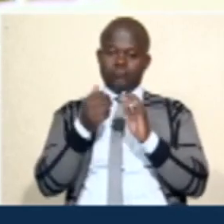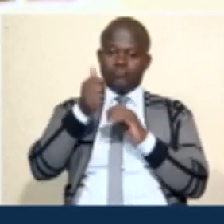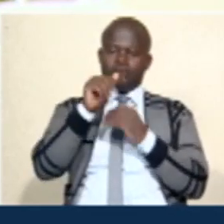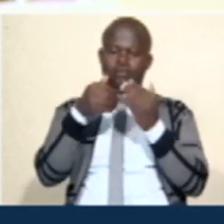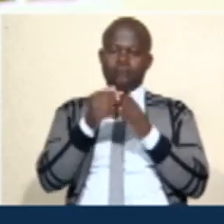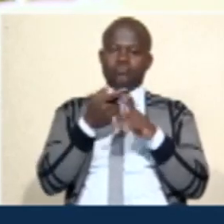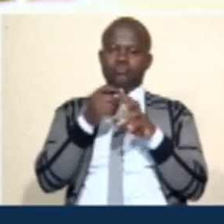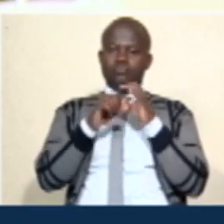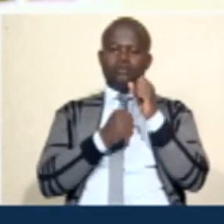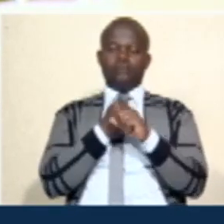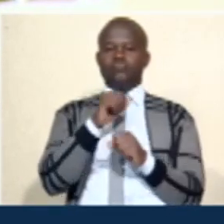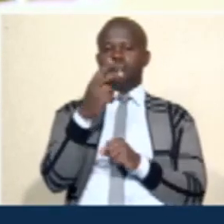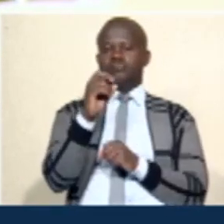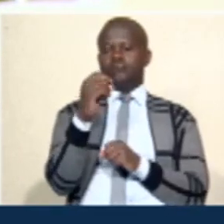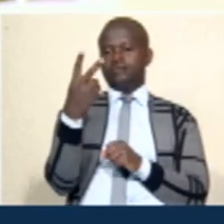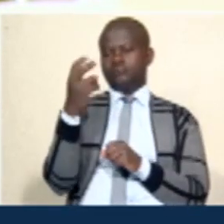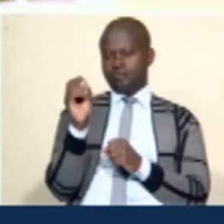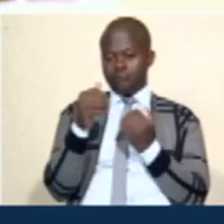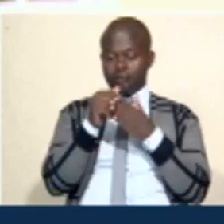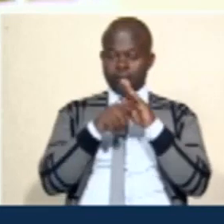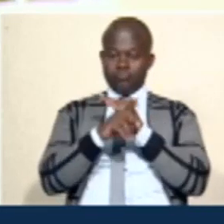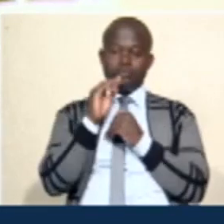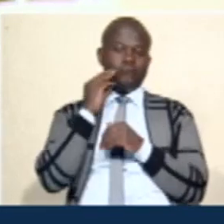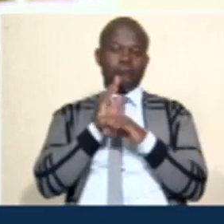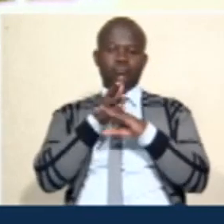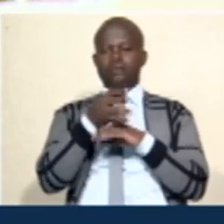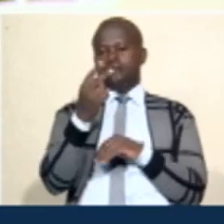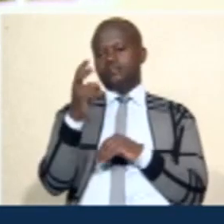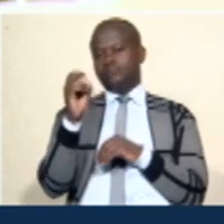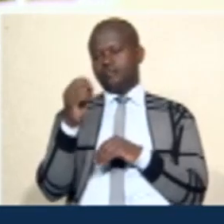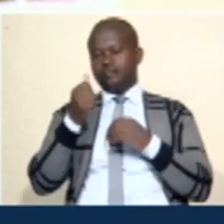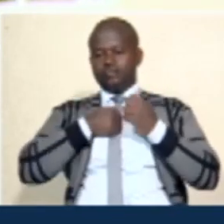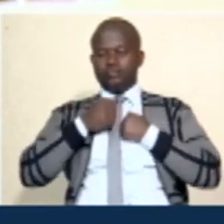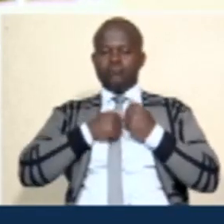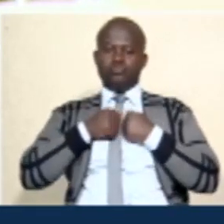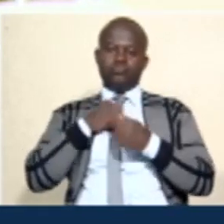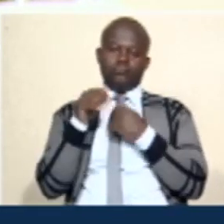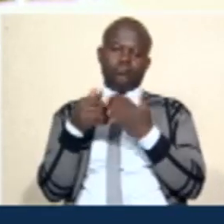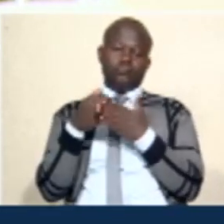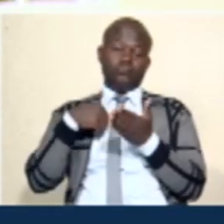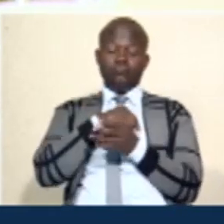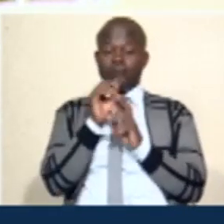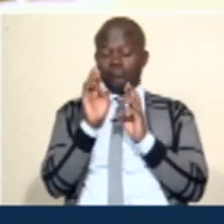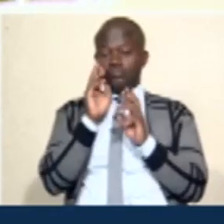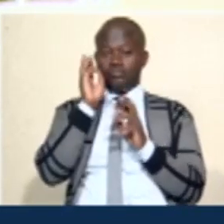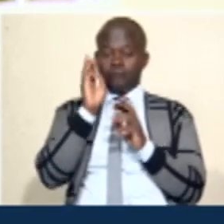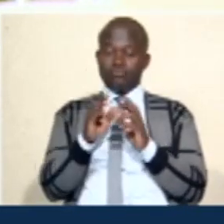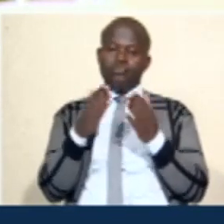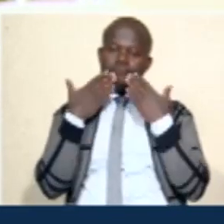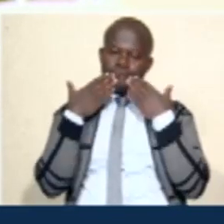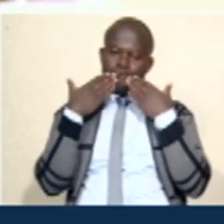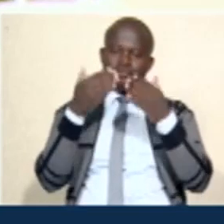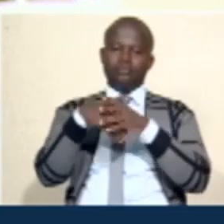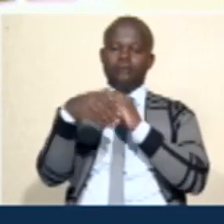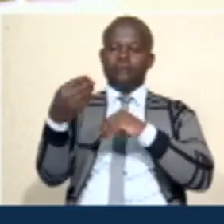muri 2020 yabashije kwinjiza miliyoni zigera muri 200 z'amafaranga y'u Rwanda. Ndizera ko ibi bikwiye gushimwa. Mu